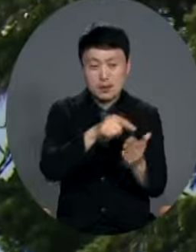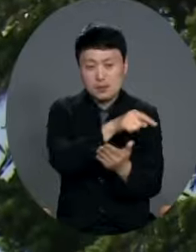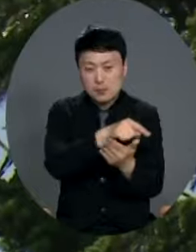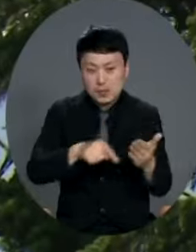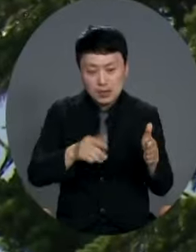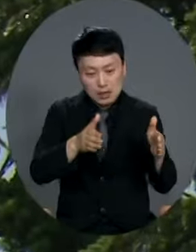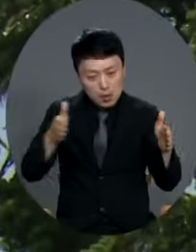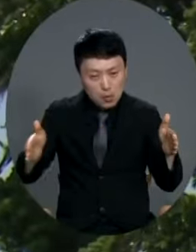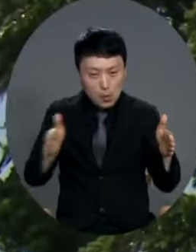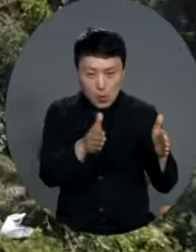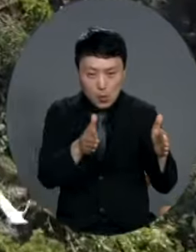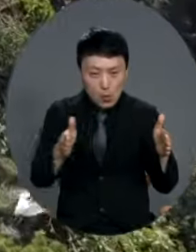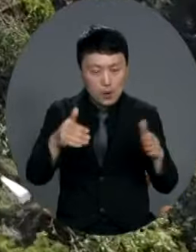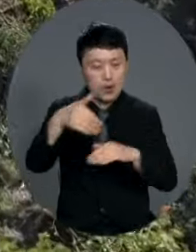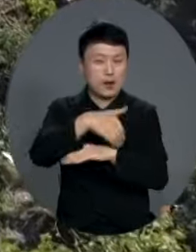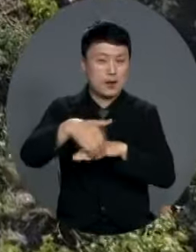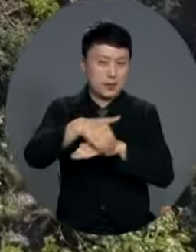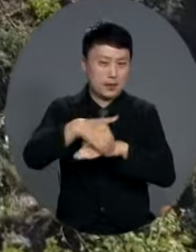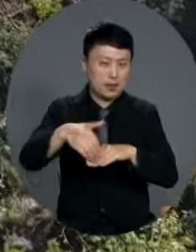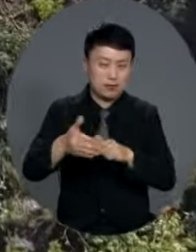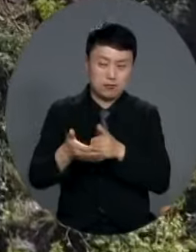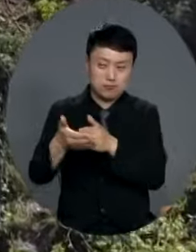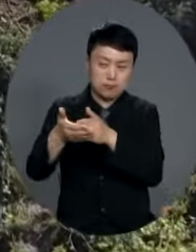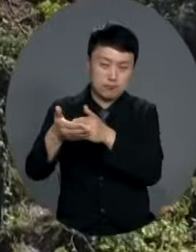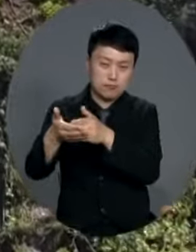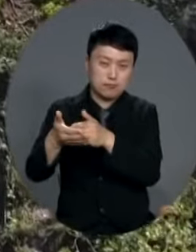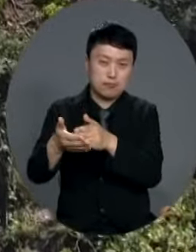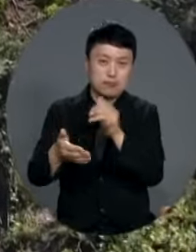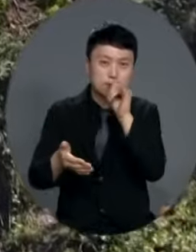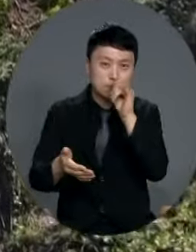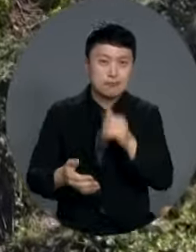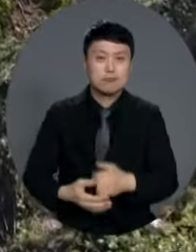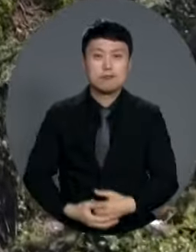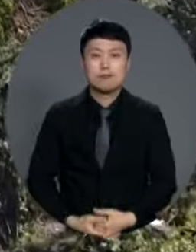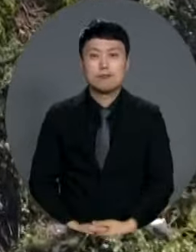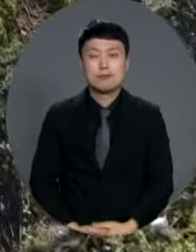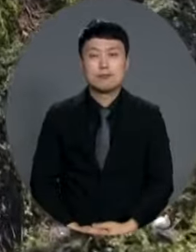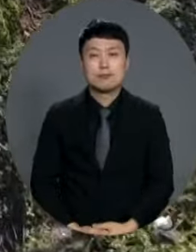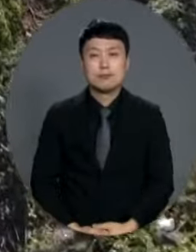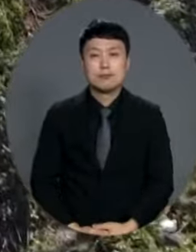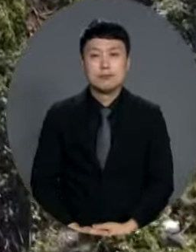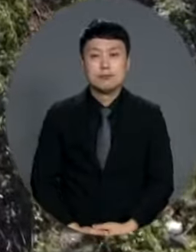있도록 적절한 계획을 세워야 한다고 강조했습니다. MBC 뉴스 박성아입니다.